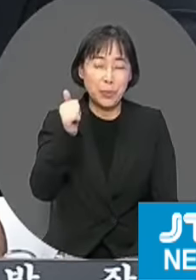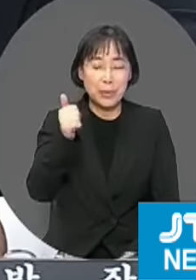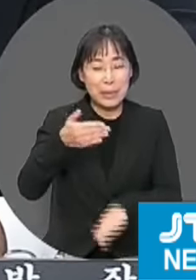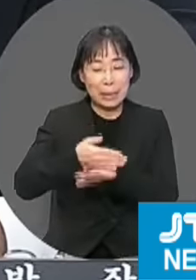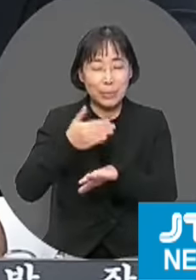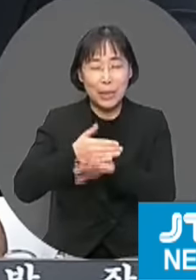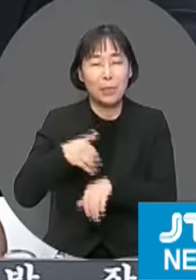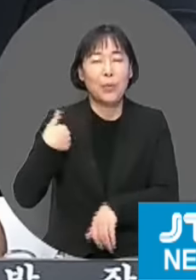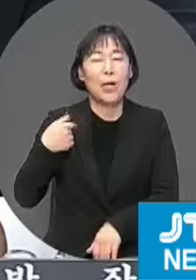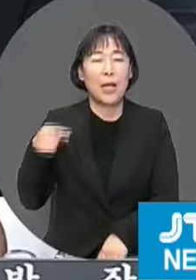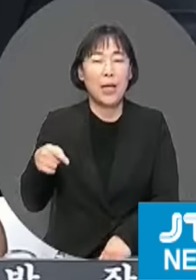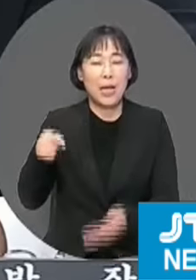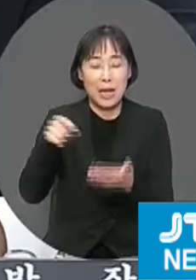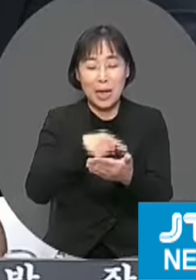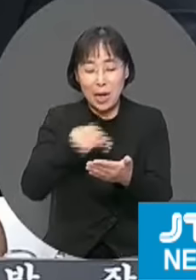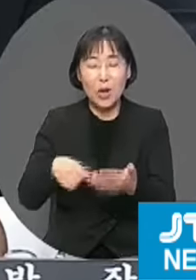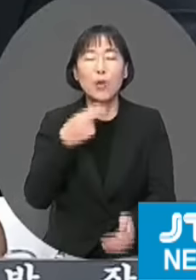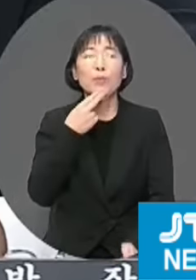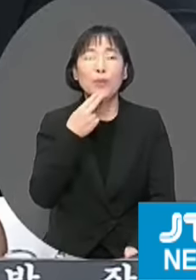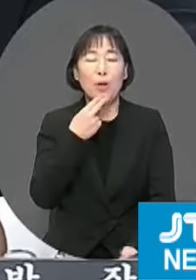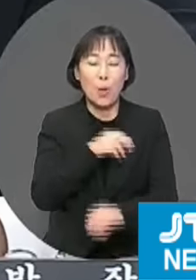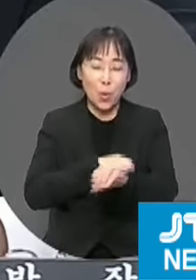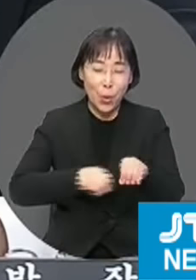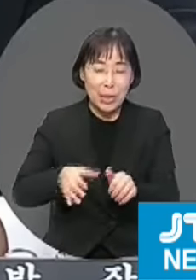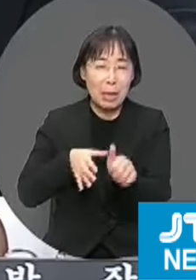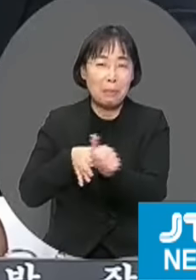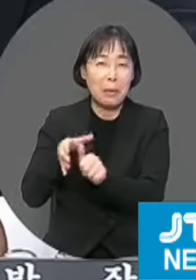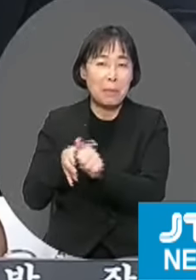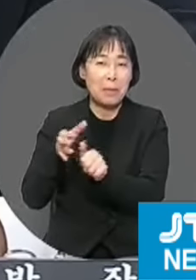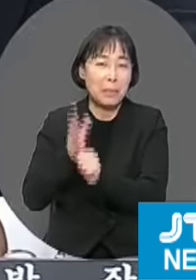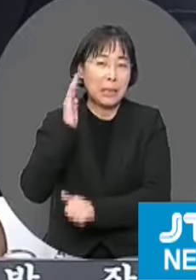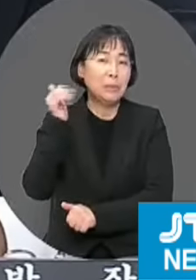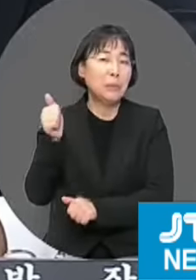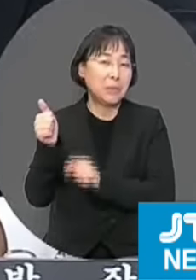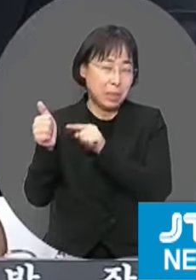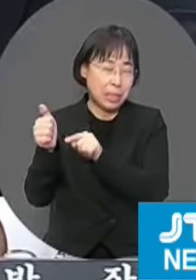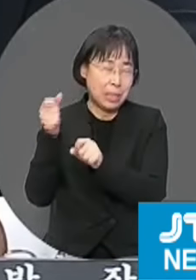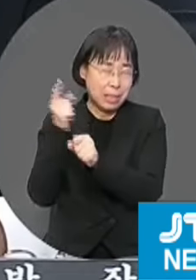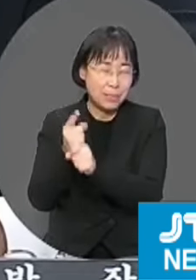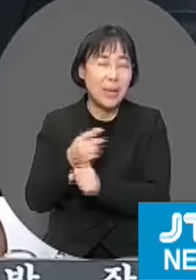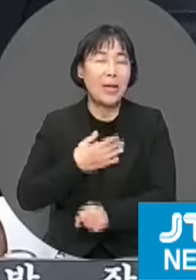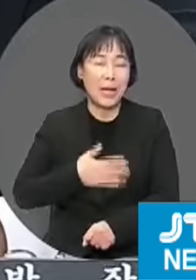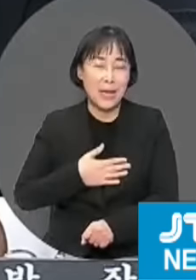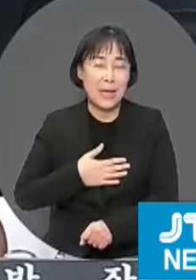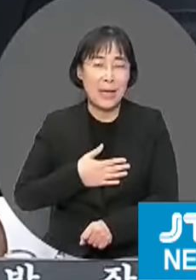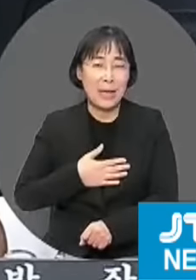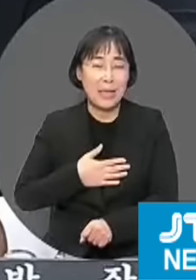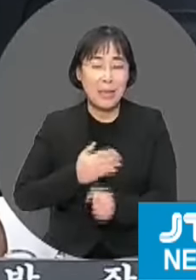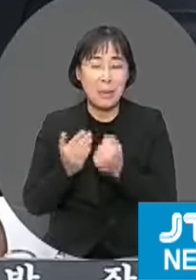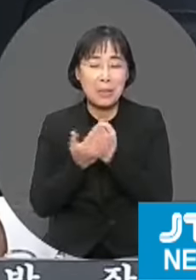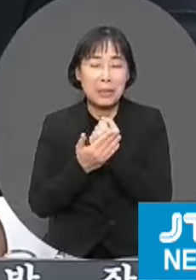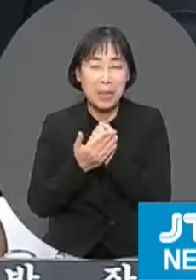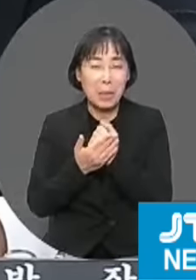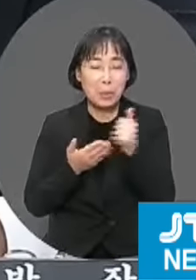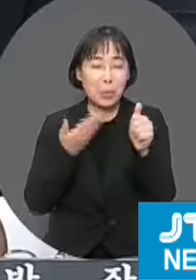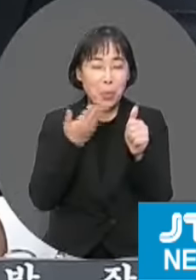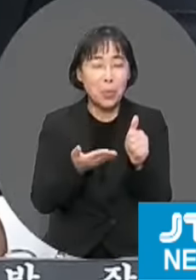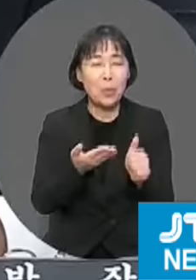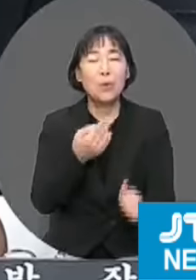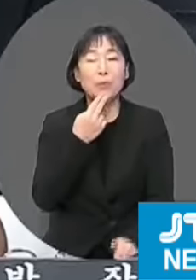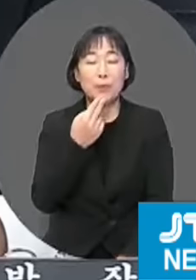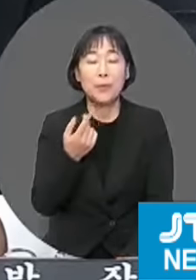이 보답은커녕 해코지하는 사람입니다. 그렇기 때문에 제가 너무 잘 알아요. 그래서 그랬을 리가 없습니다. 자, 그리고 뭐 지금